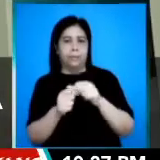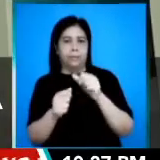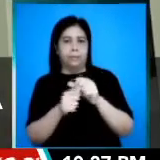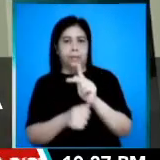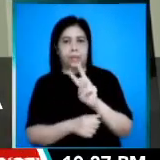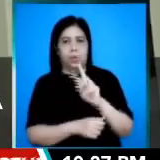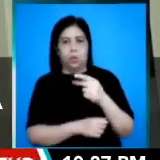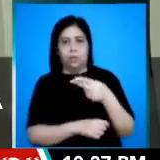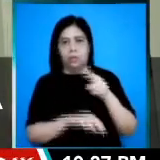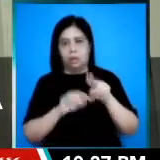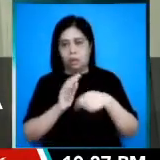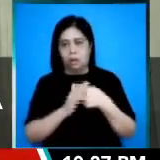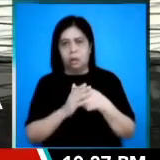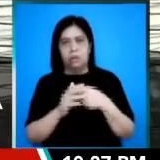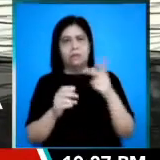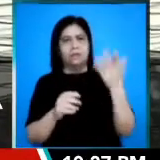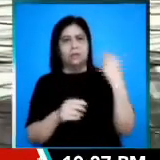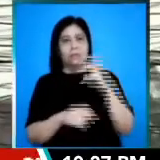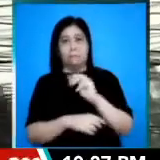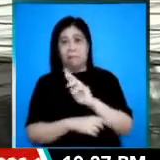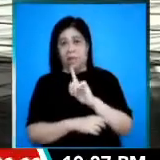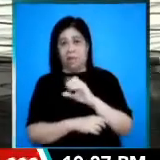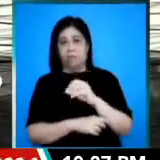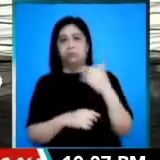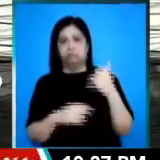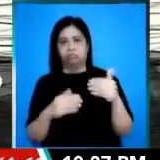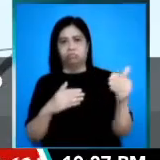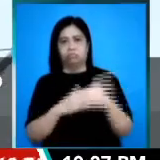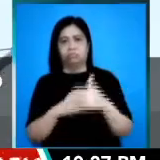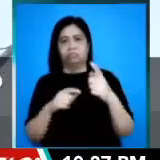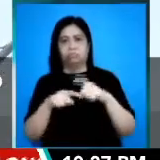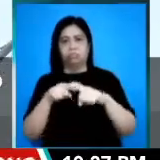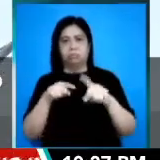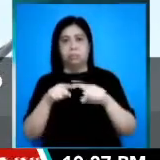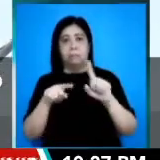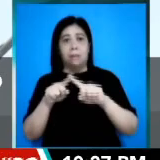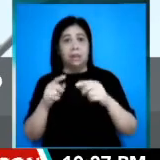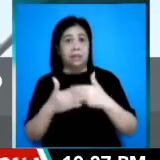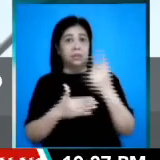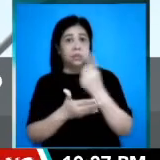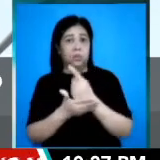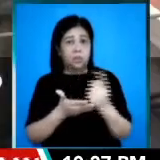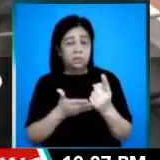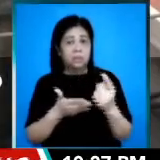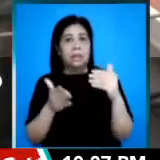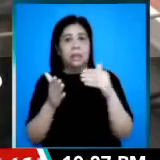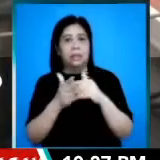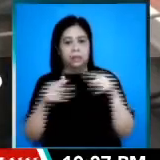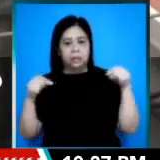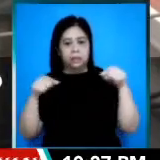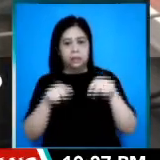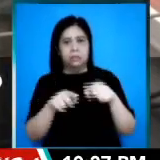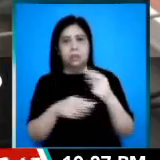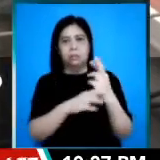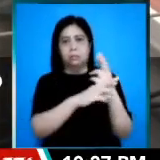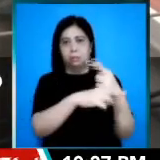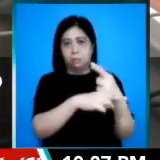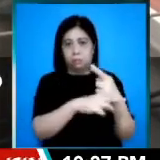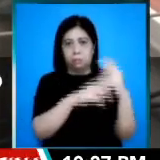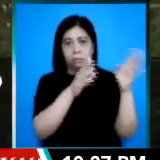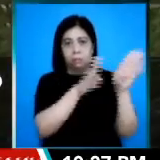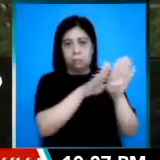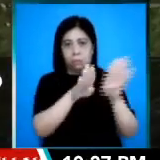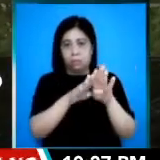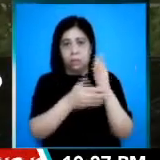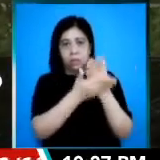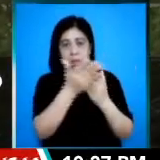ng singil ang Meralco dahil dyan. Pero sa mga susunod na linggo, muling magkakasabay ang preventive maintenance shutdown ng ilang mga planta,